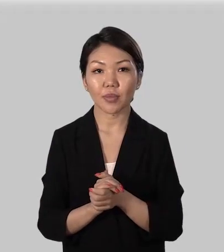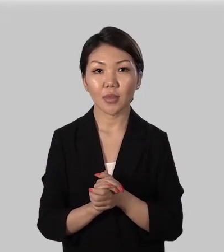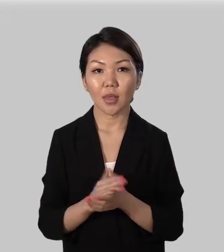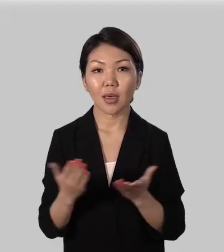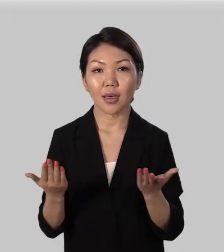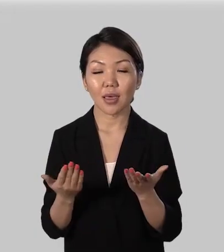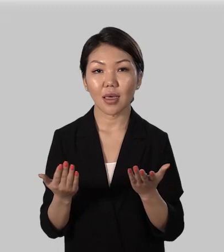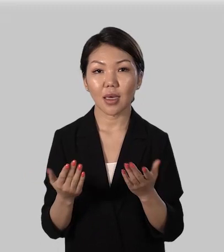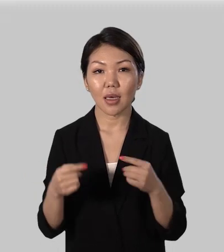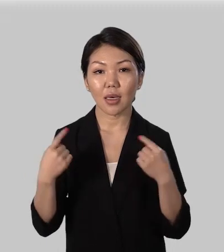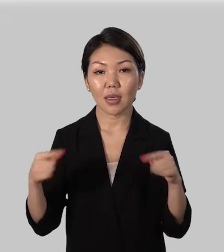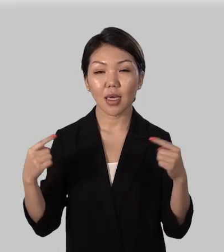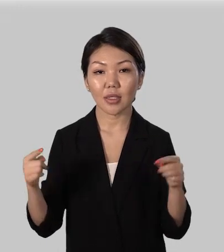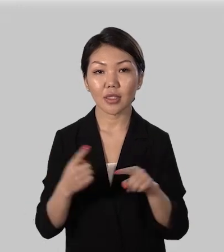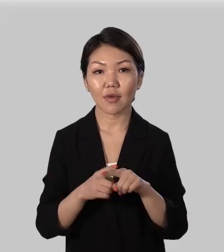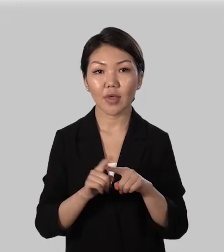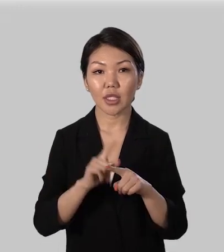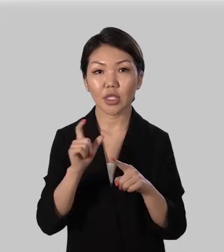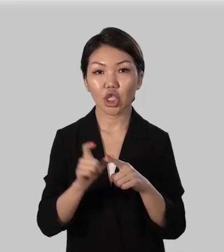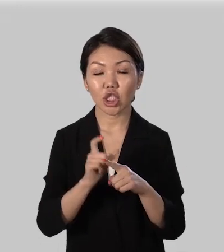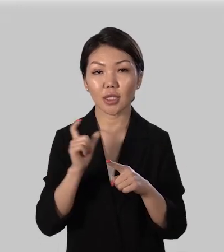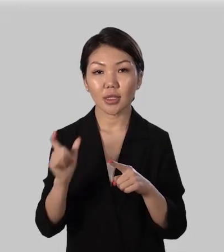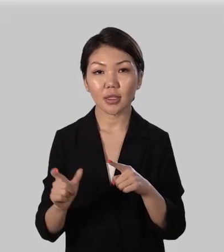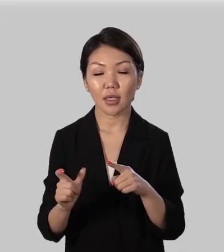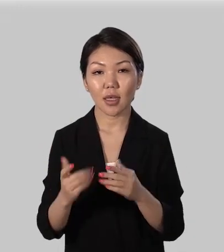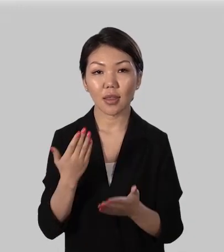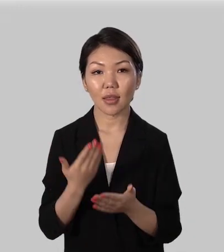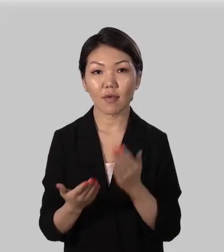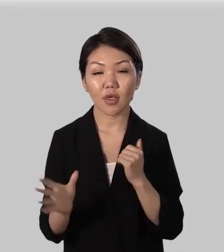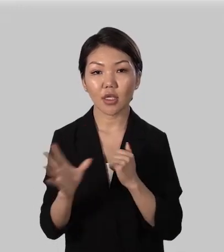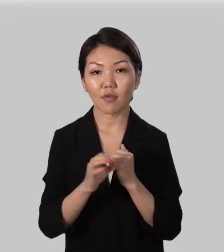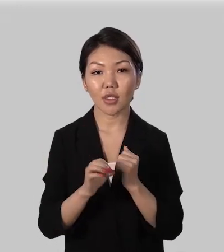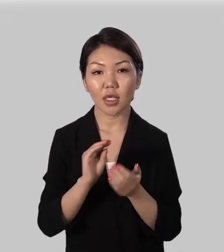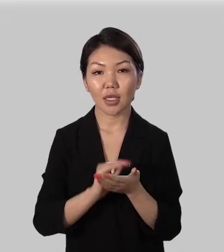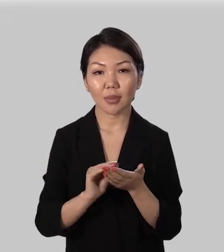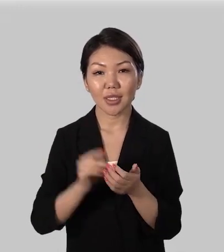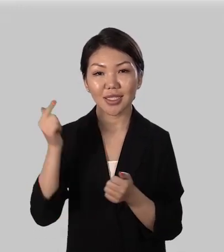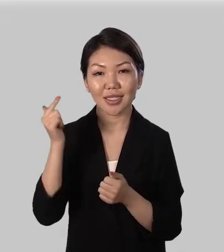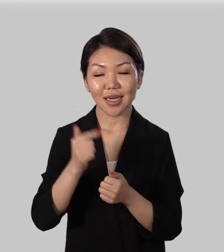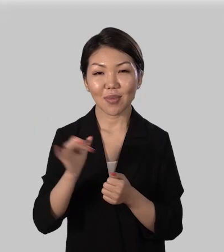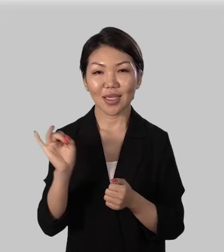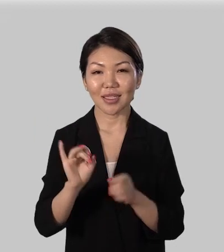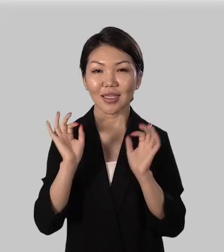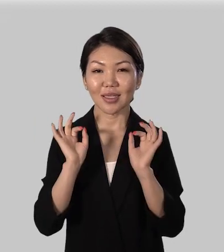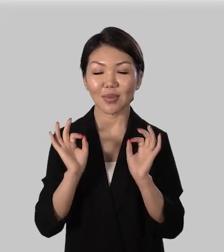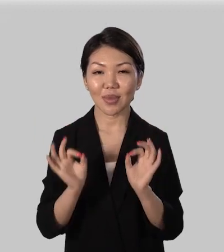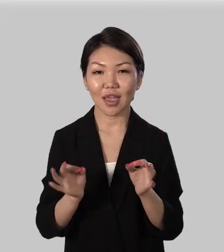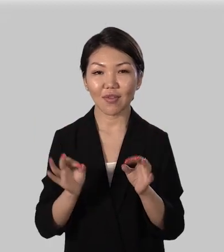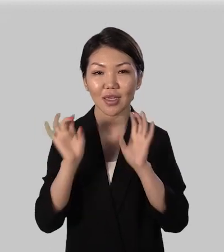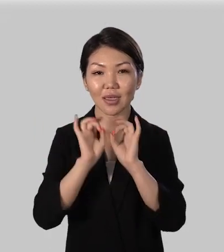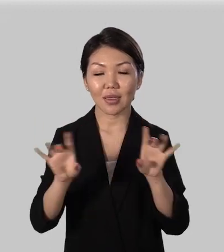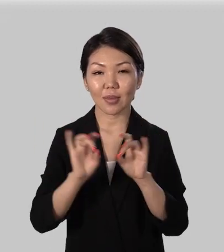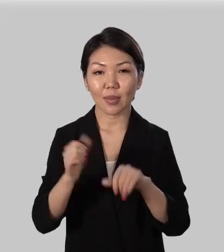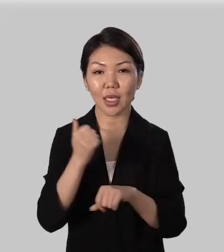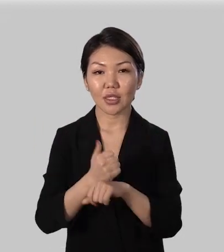какая разница в этих частях кажется все написаны грамотно и правильно передают основную